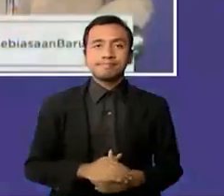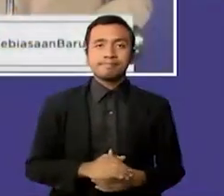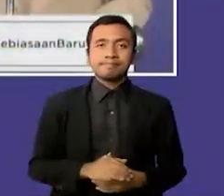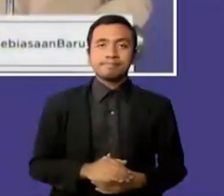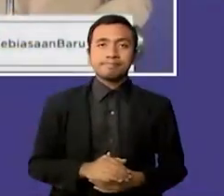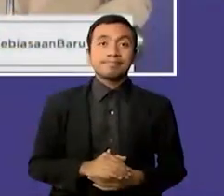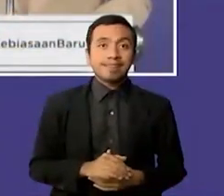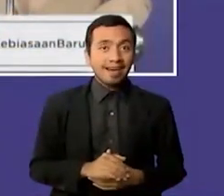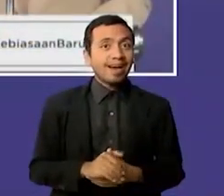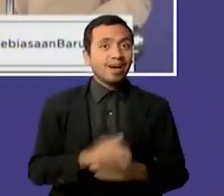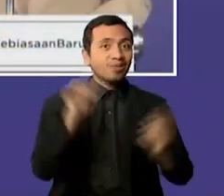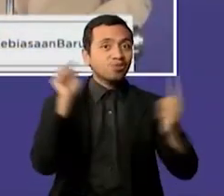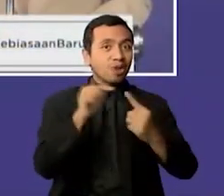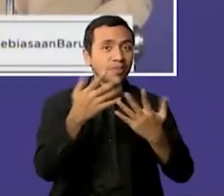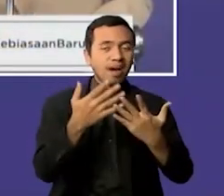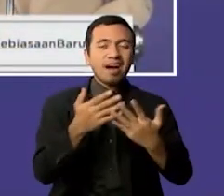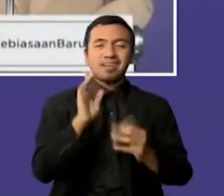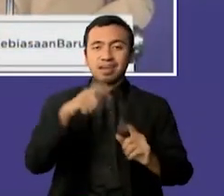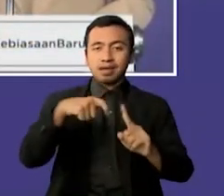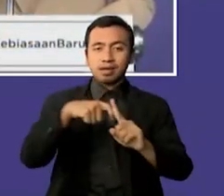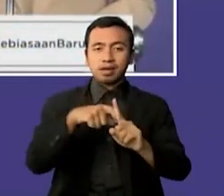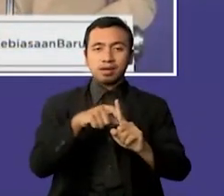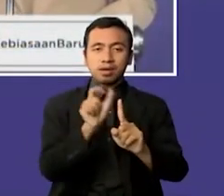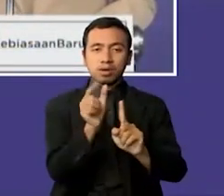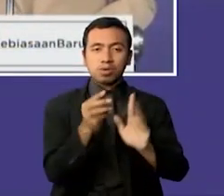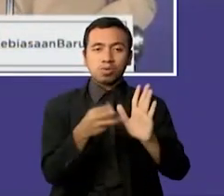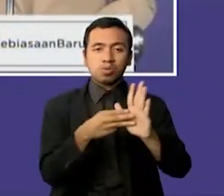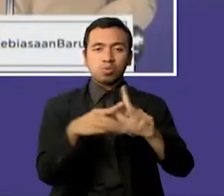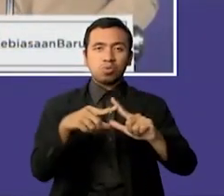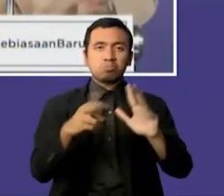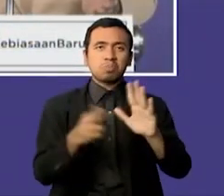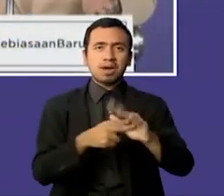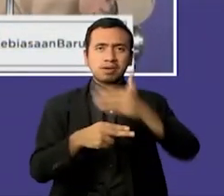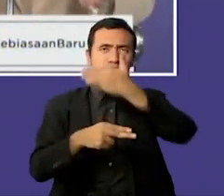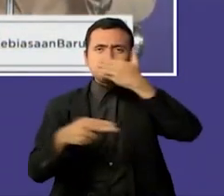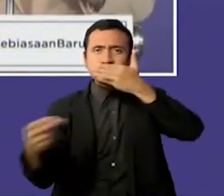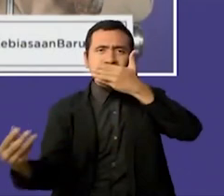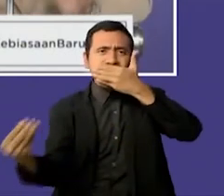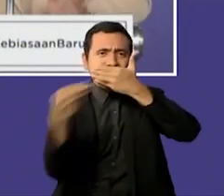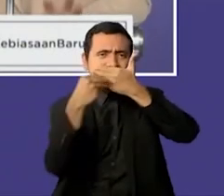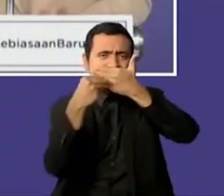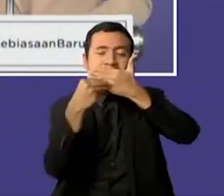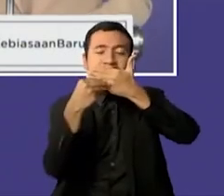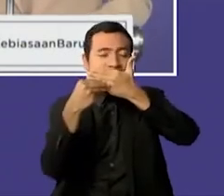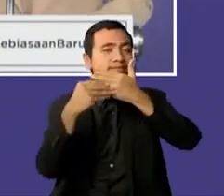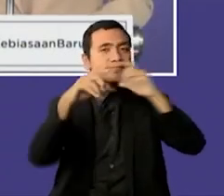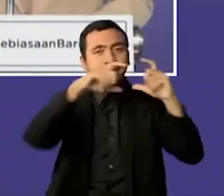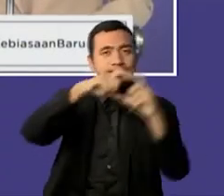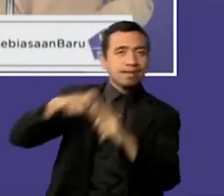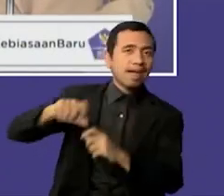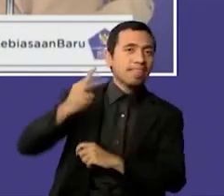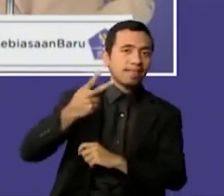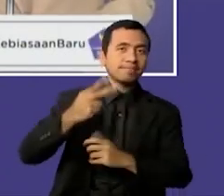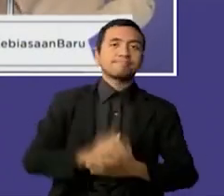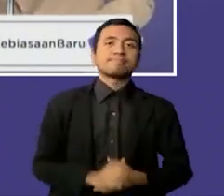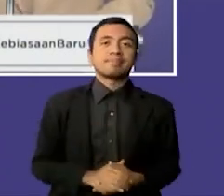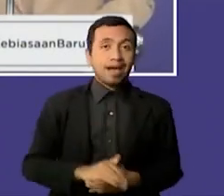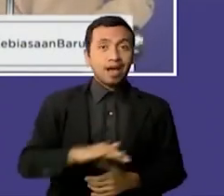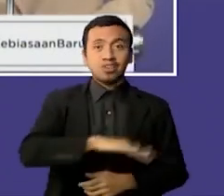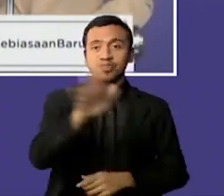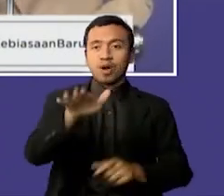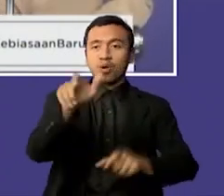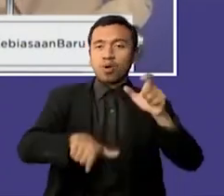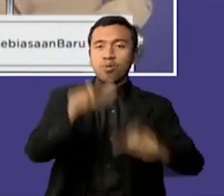agar terhindar dari infeksi kuman yang menempel pada masker maka semua orang wajib menggunakan masker